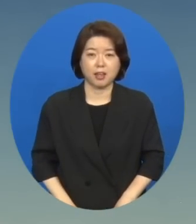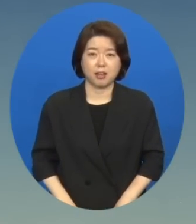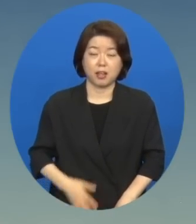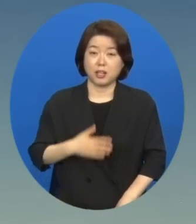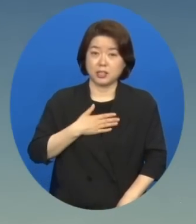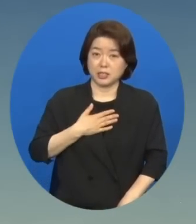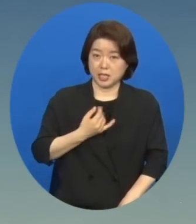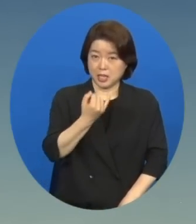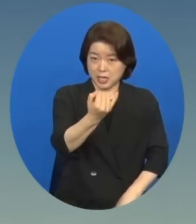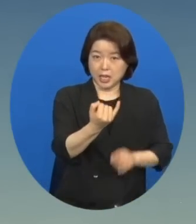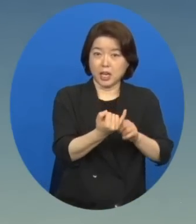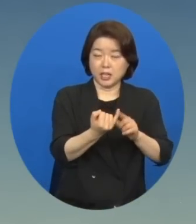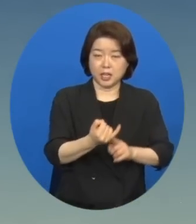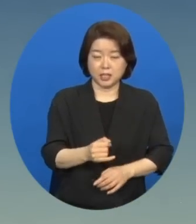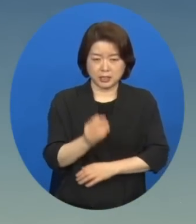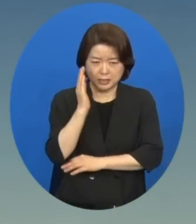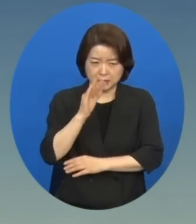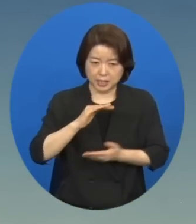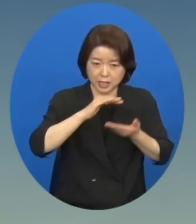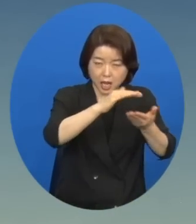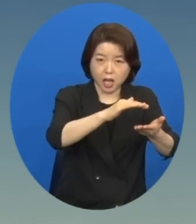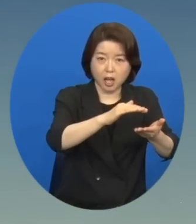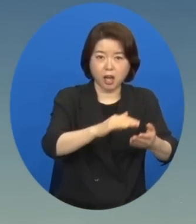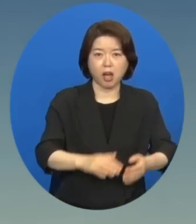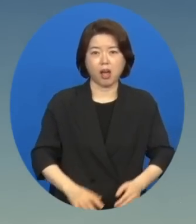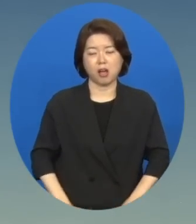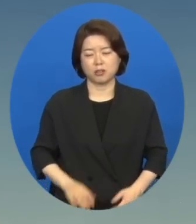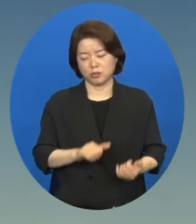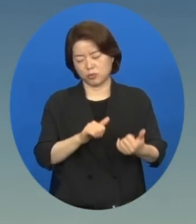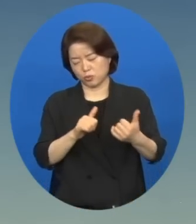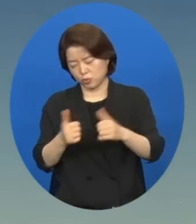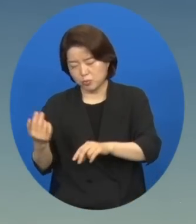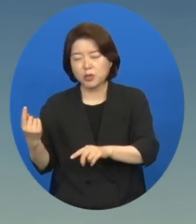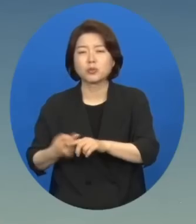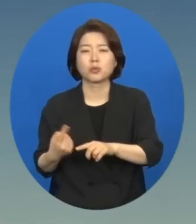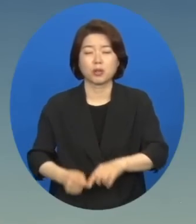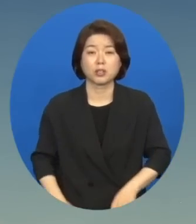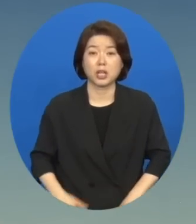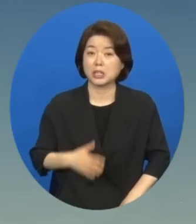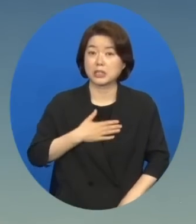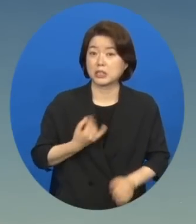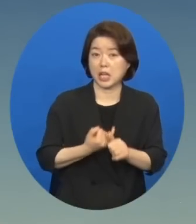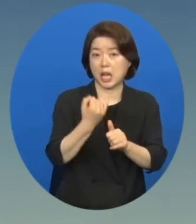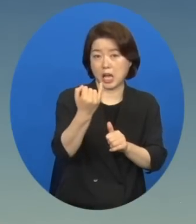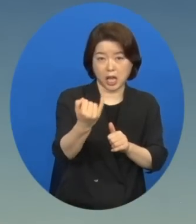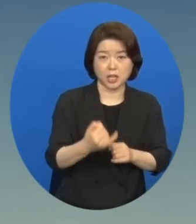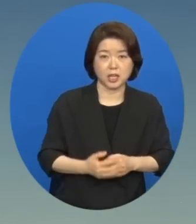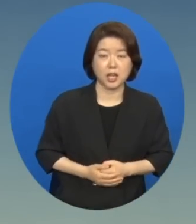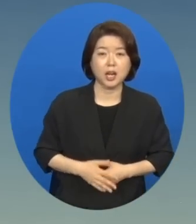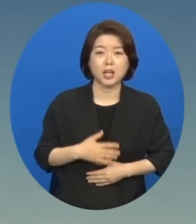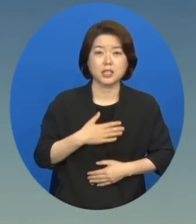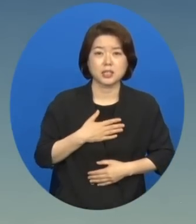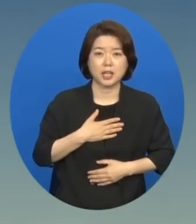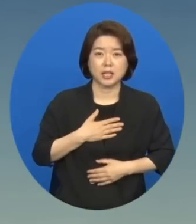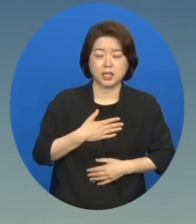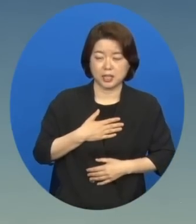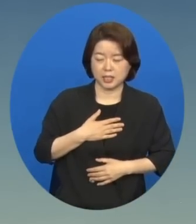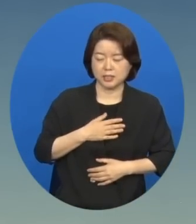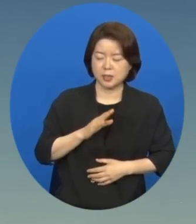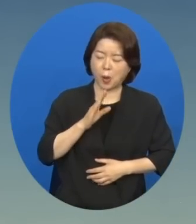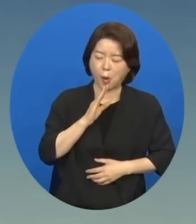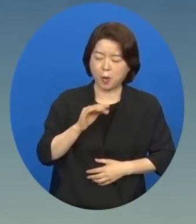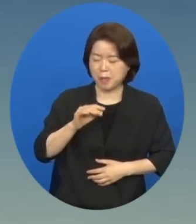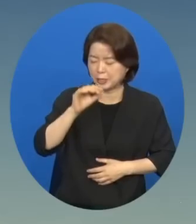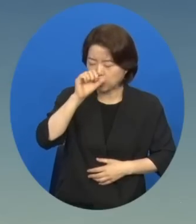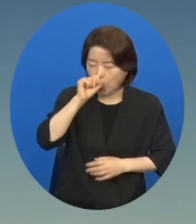저희 아내에게 그 이야기를 한다는 것은 죽음이었습니다. 왜냐하면 저희 아내는요, 저는 세상 없이 착한 사람인 줄